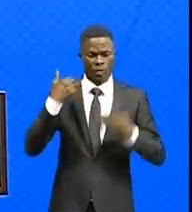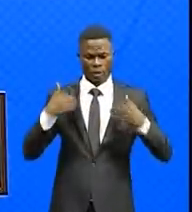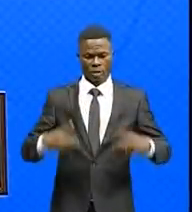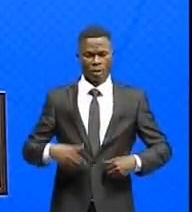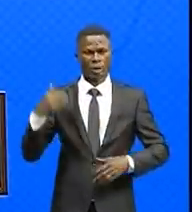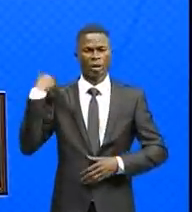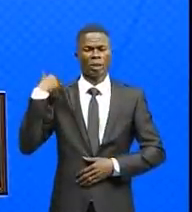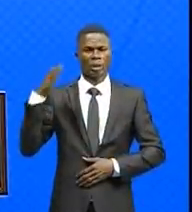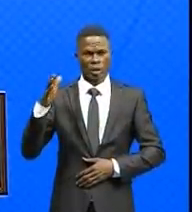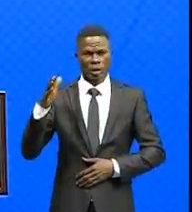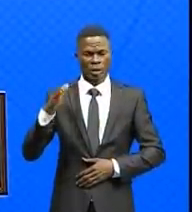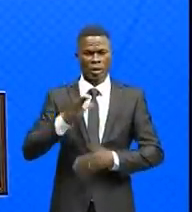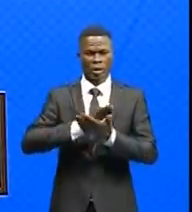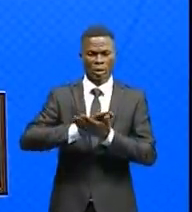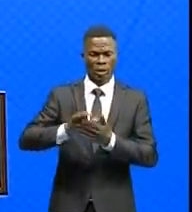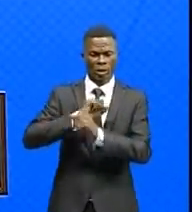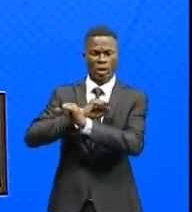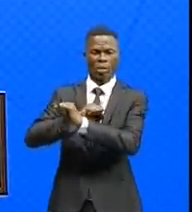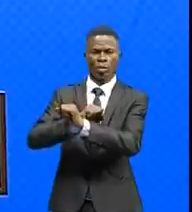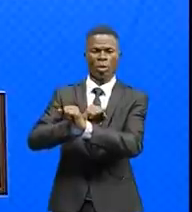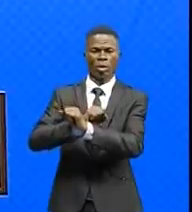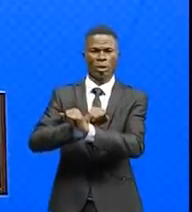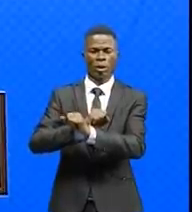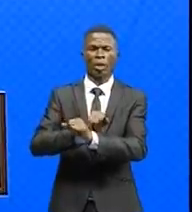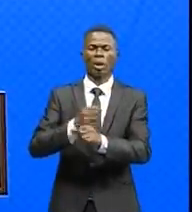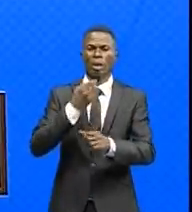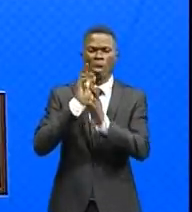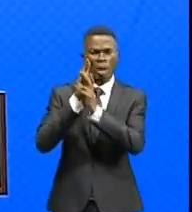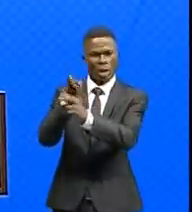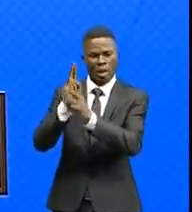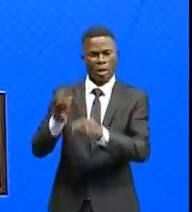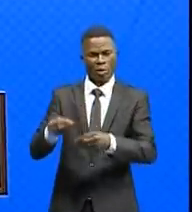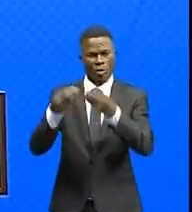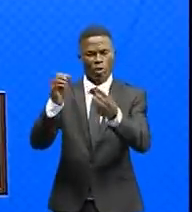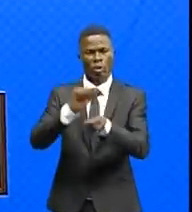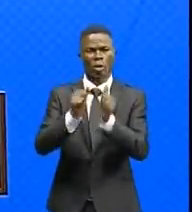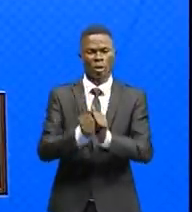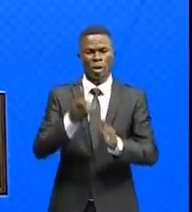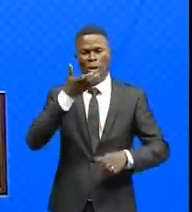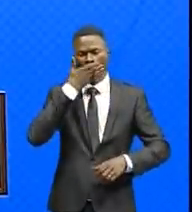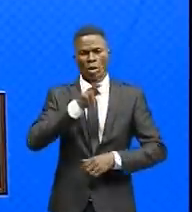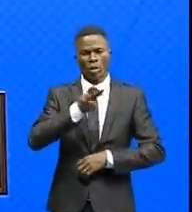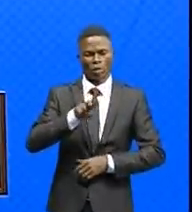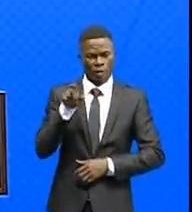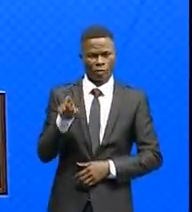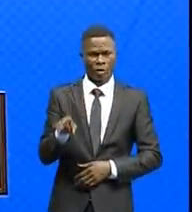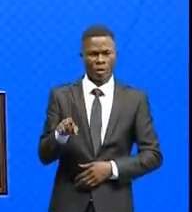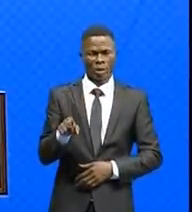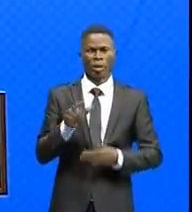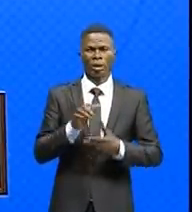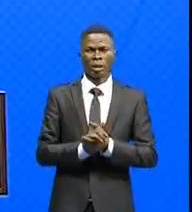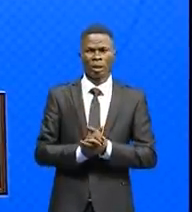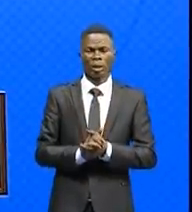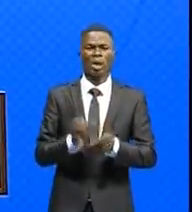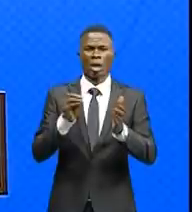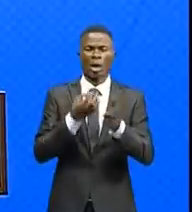Santé publique, Hygiène et Prévention a dressé l'état de l'évolution de la situation de la pandémie à COVID-19.